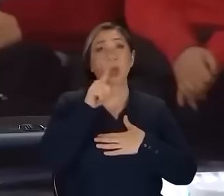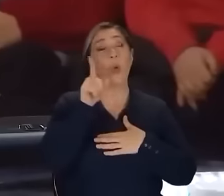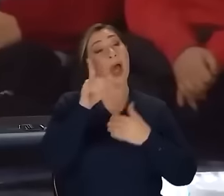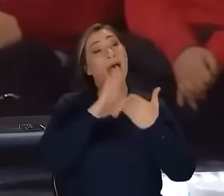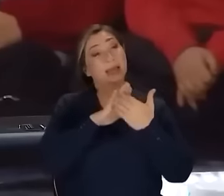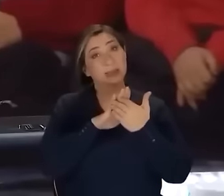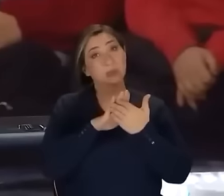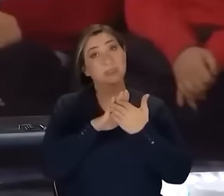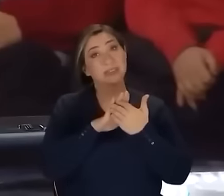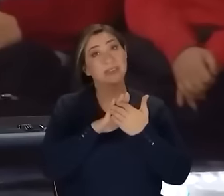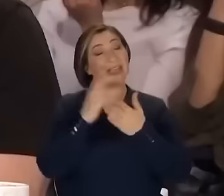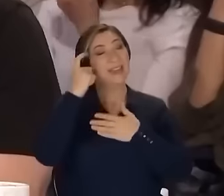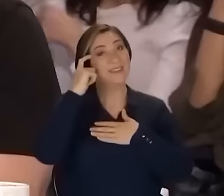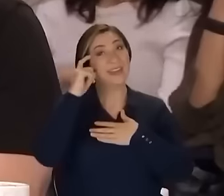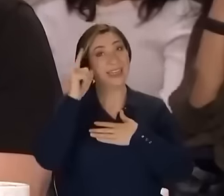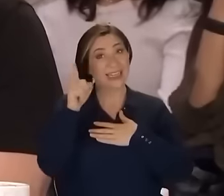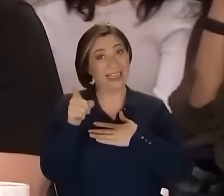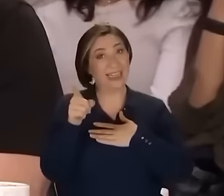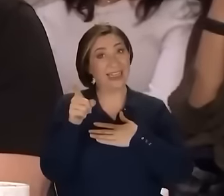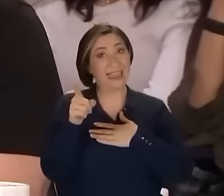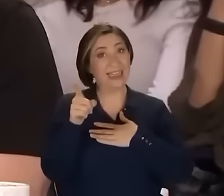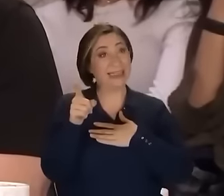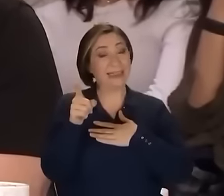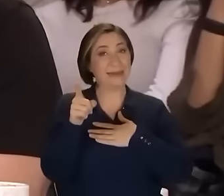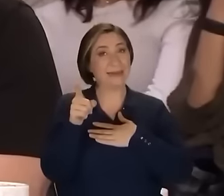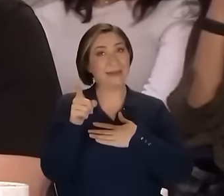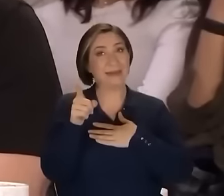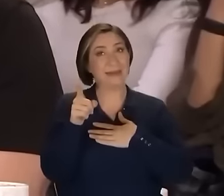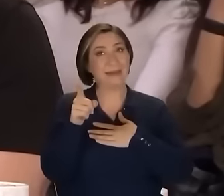arkadaşımın yani önerisini